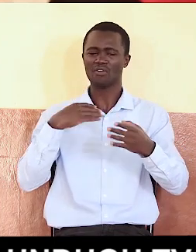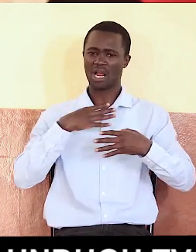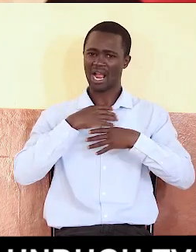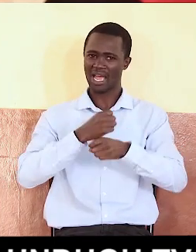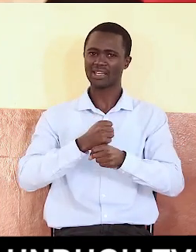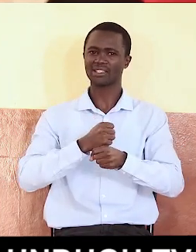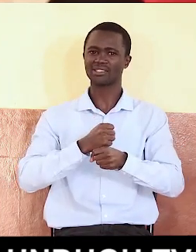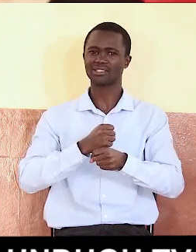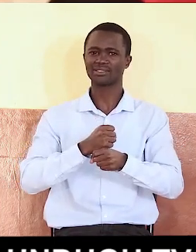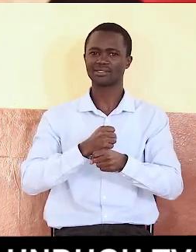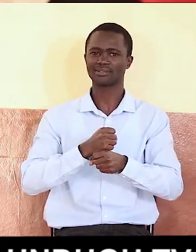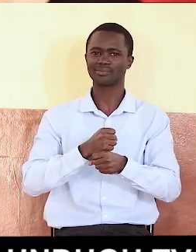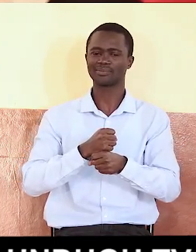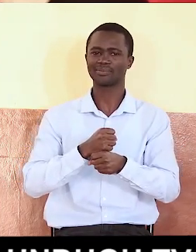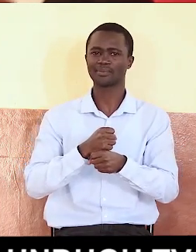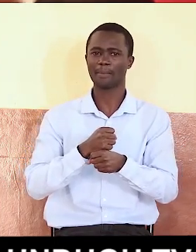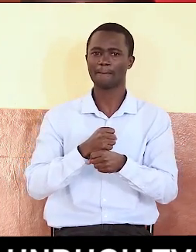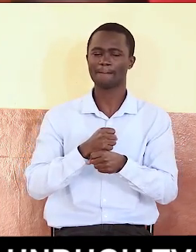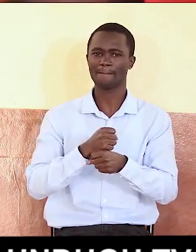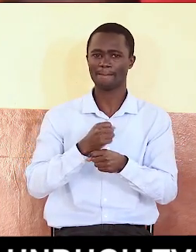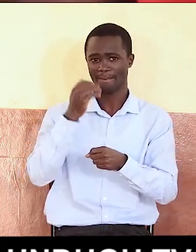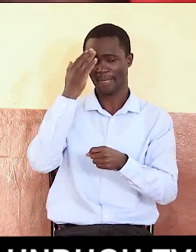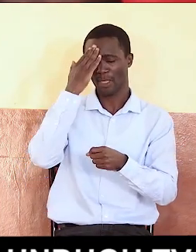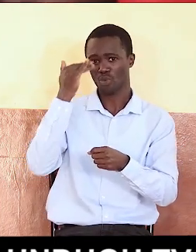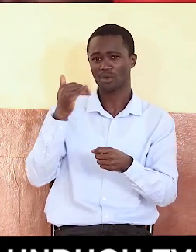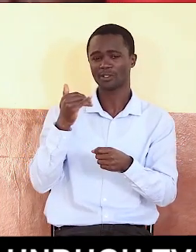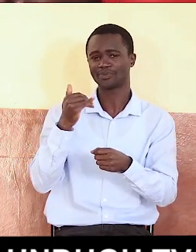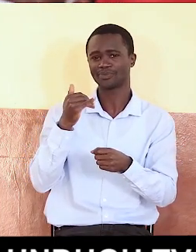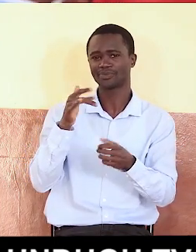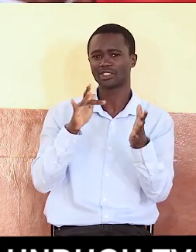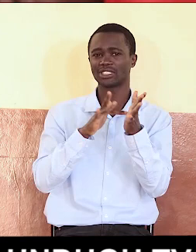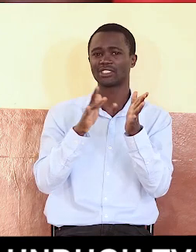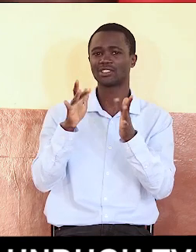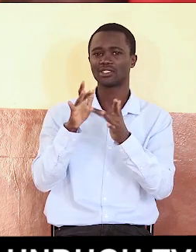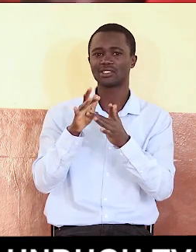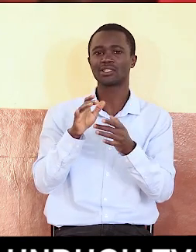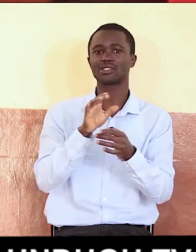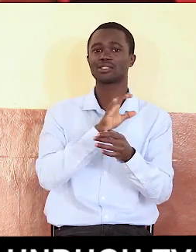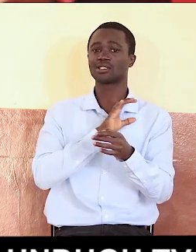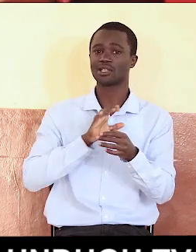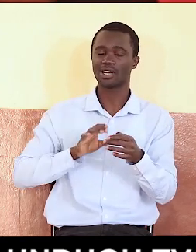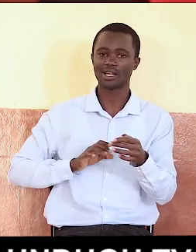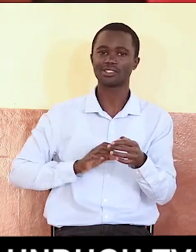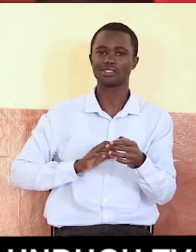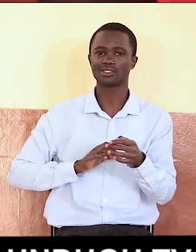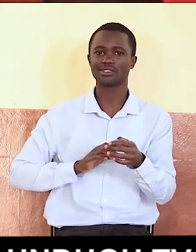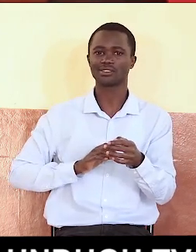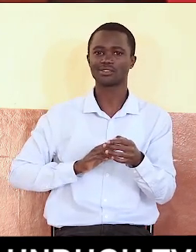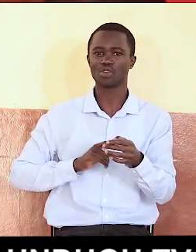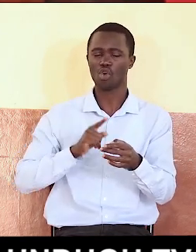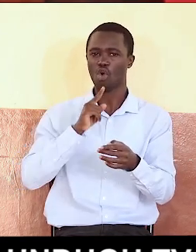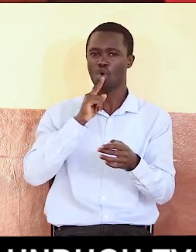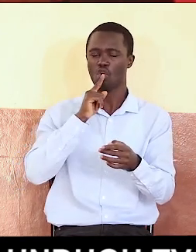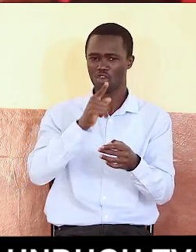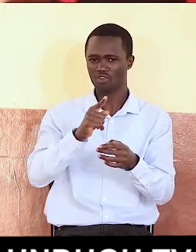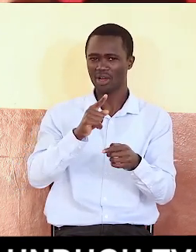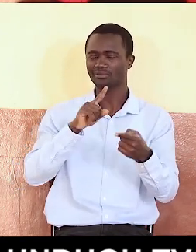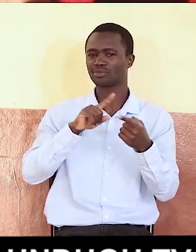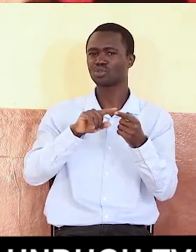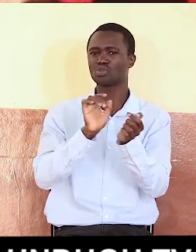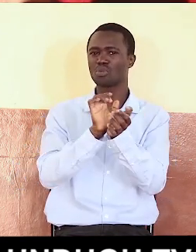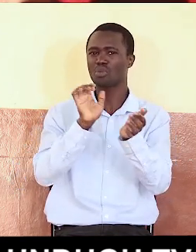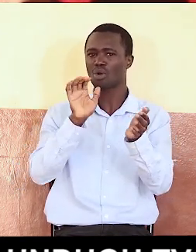na wakati usiofaa. Na ndiposa Yesu anamhakikishia ya kwamba pamoja na hizo